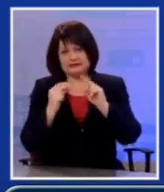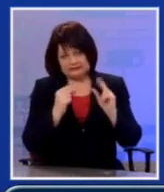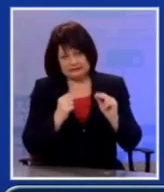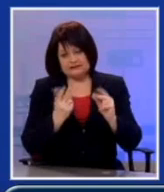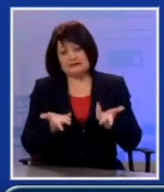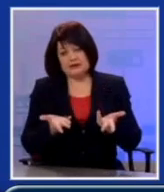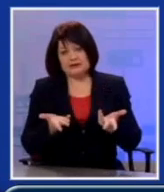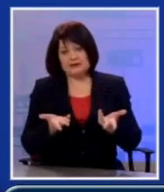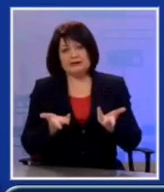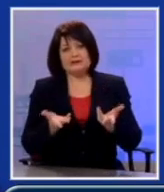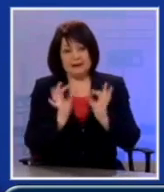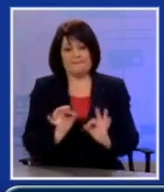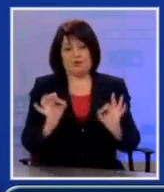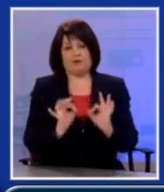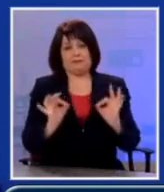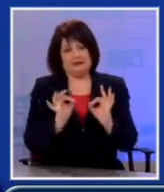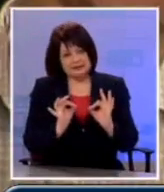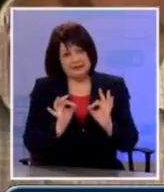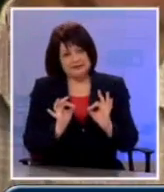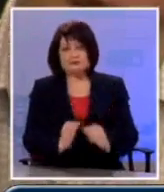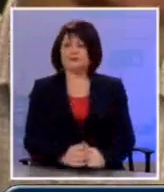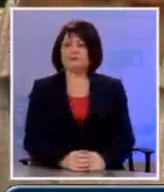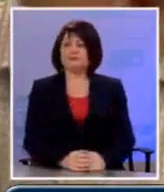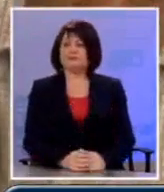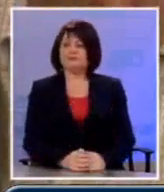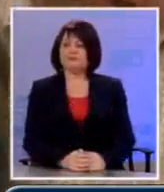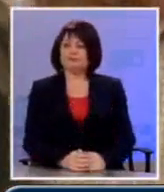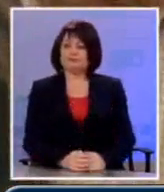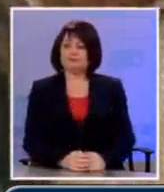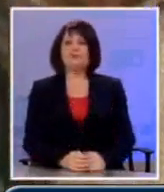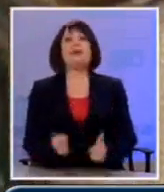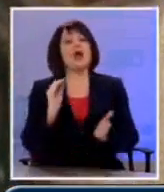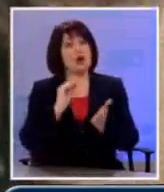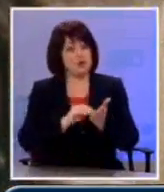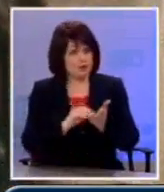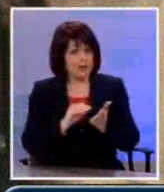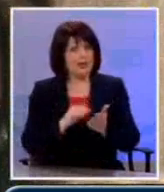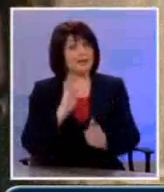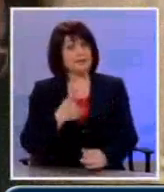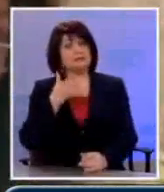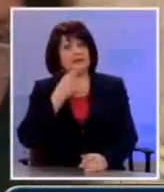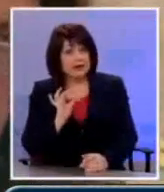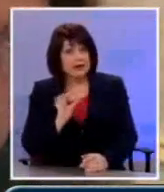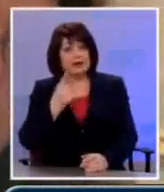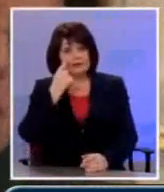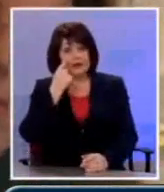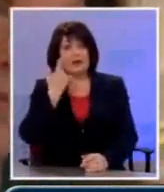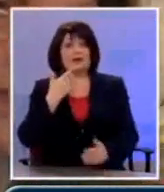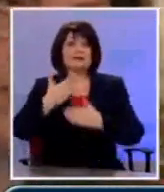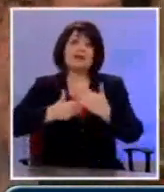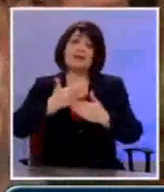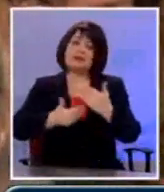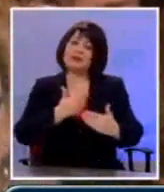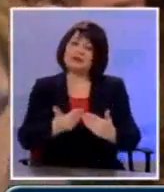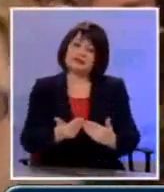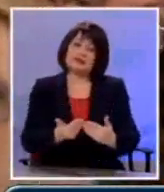της νομοπαρασκευής. Και επίσης θα έχετε την ευκαιρία να δείτε και την διαδικασία